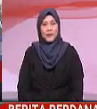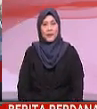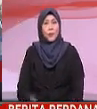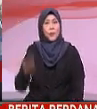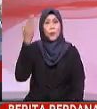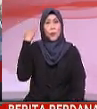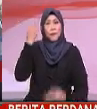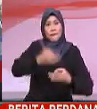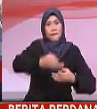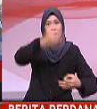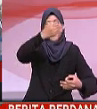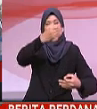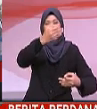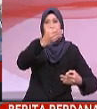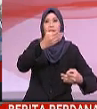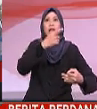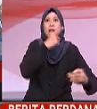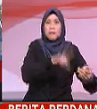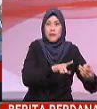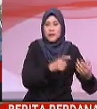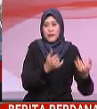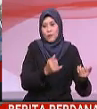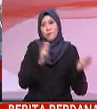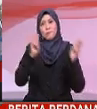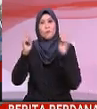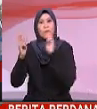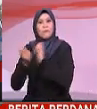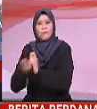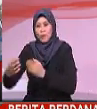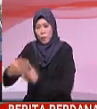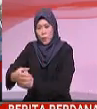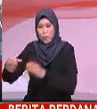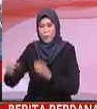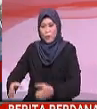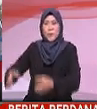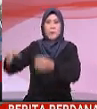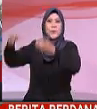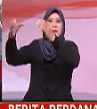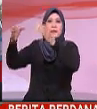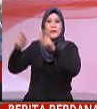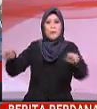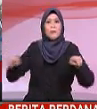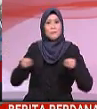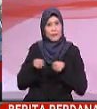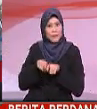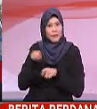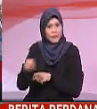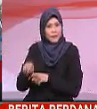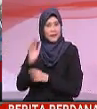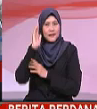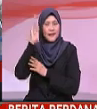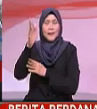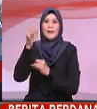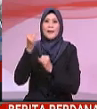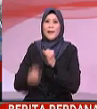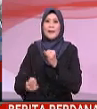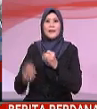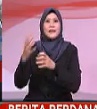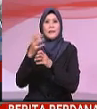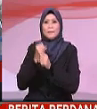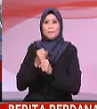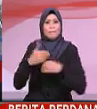Dahulunya flat, kini kondominium. Penantian penduduk yang berdepan pembangunan semula kawasan penempatan ini berakhir dengan sinar